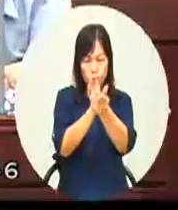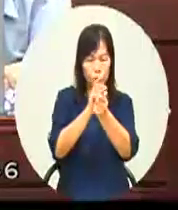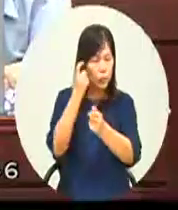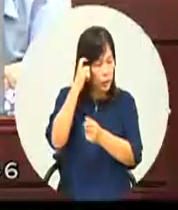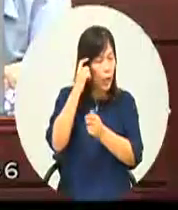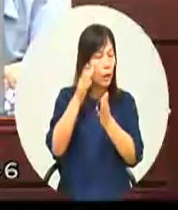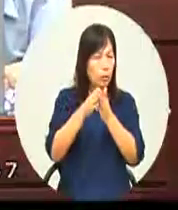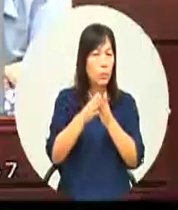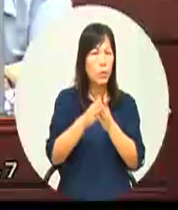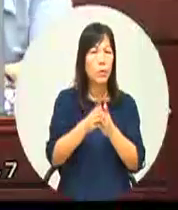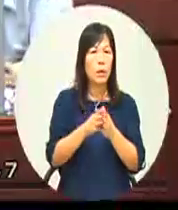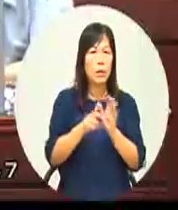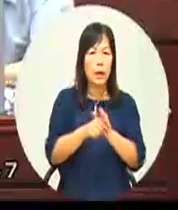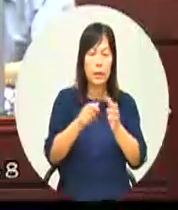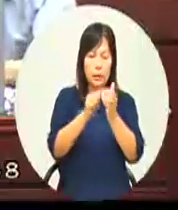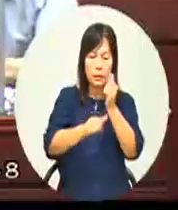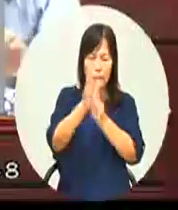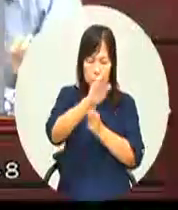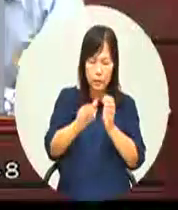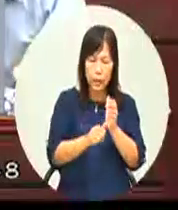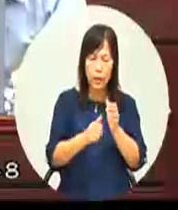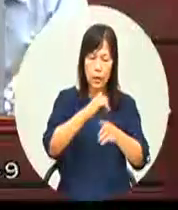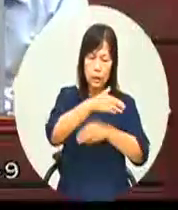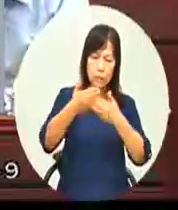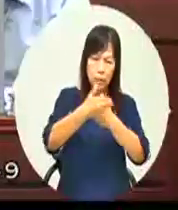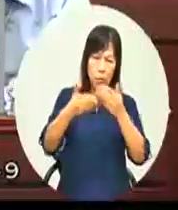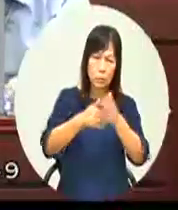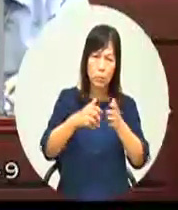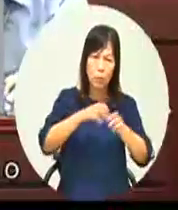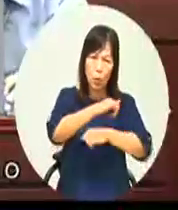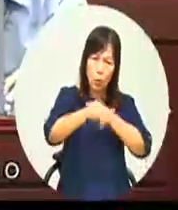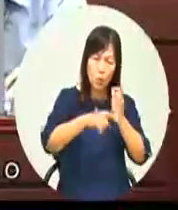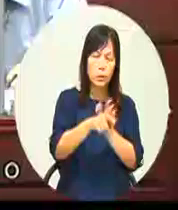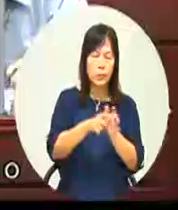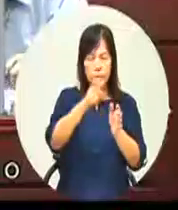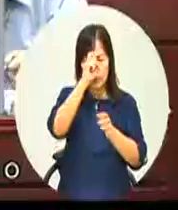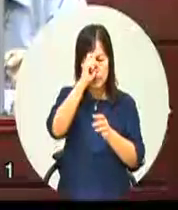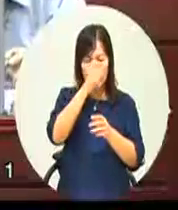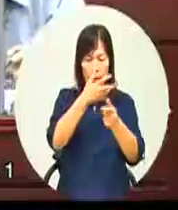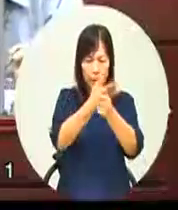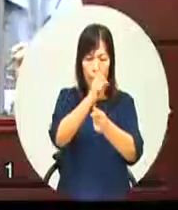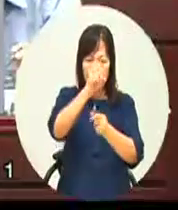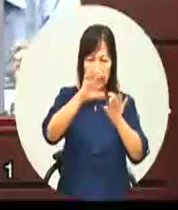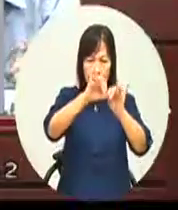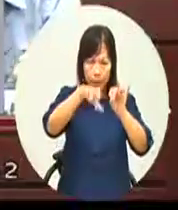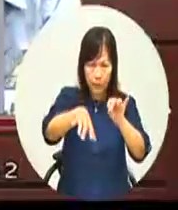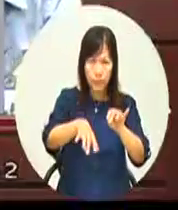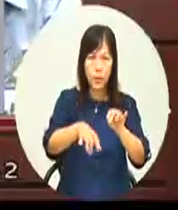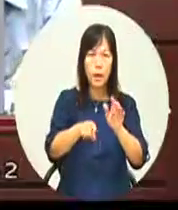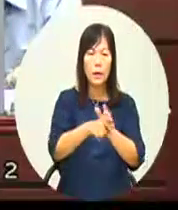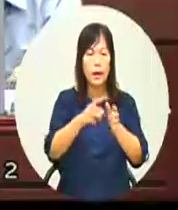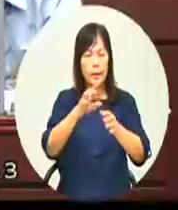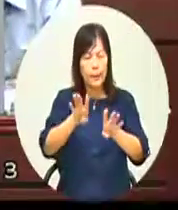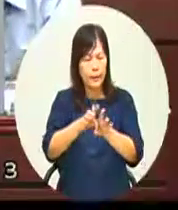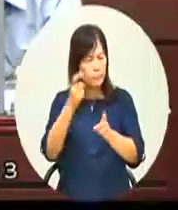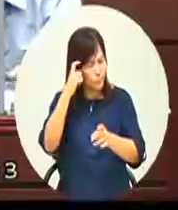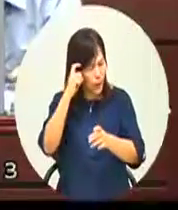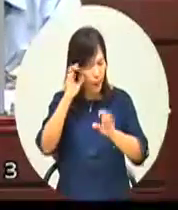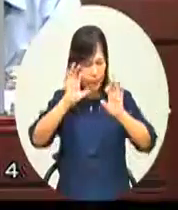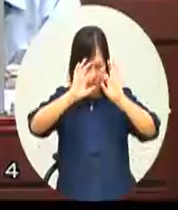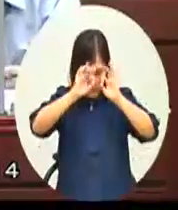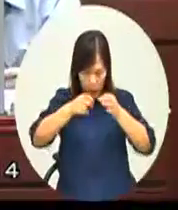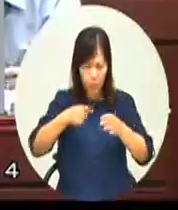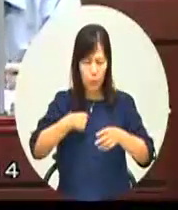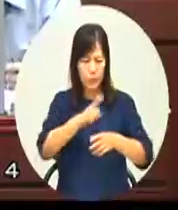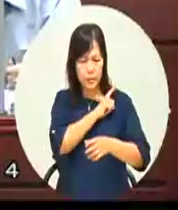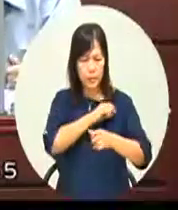考。所以，生态交通全球盛典，它希望是提供一个场域，让我们开始去进行或是反思我们的生活